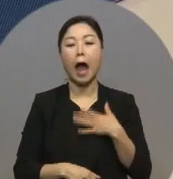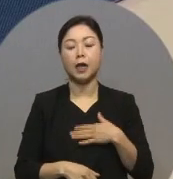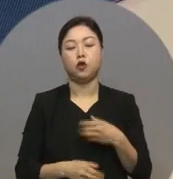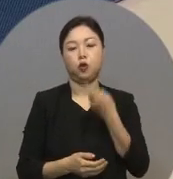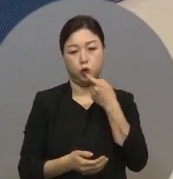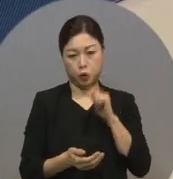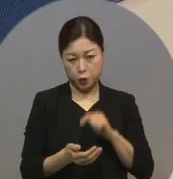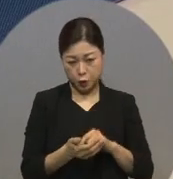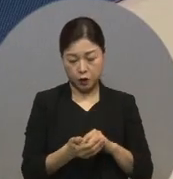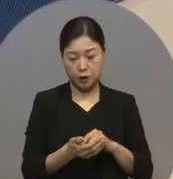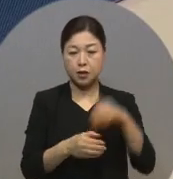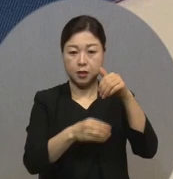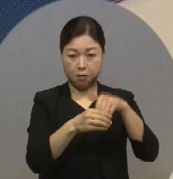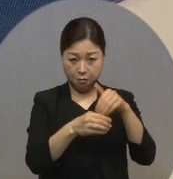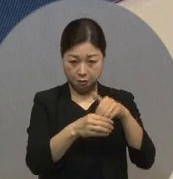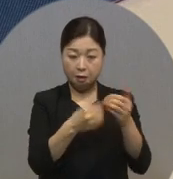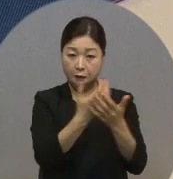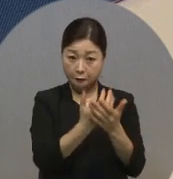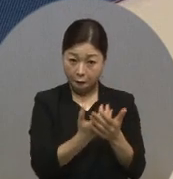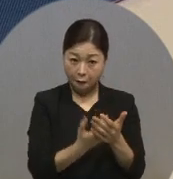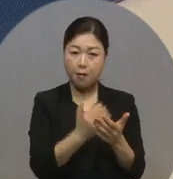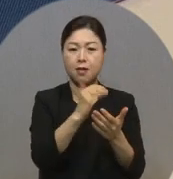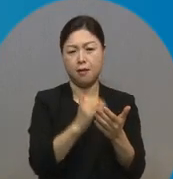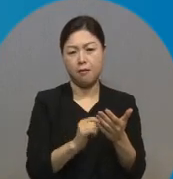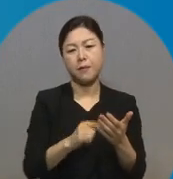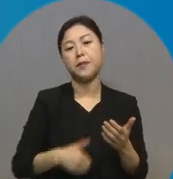공보물에 대한 요구가 높아졌습니다.